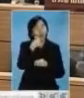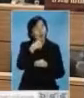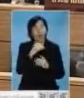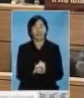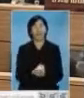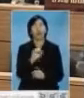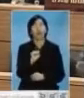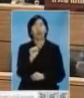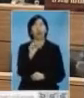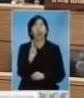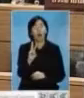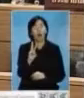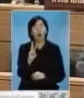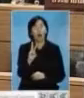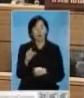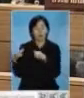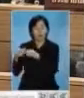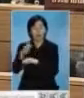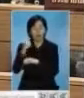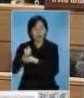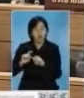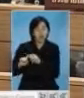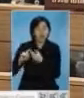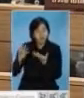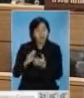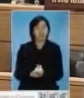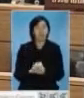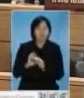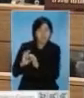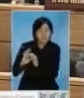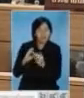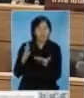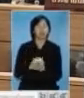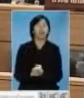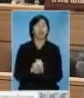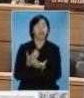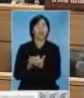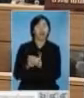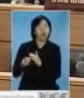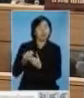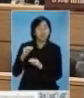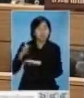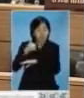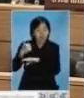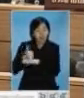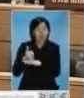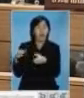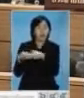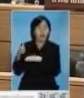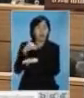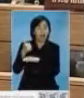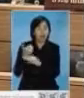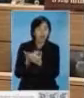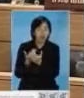สว.ที่ไม่ผูกพันกับพรรคการเมืองสว.ที่ไม่ไปรับเงินค่าใช้จ่ายจากนักการเมืองหรือพรรคการเมื